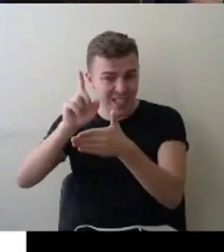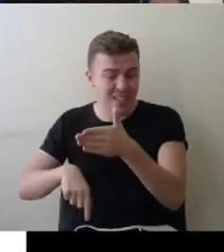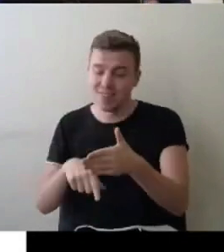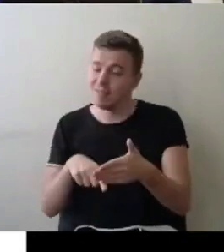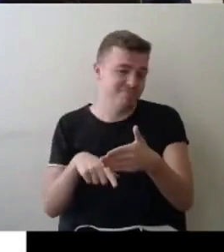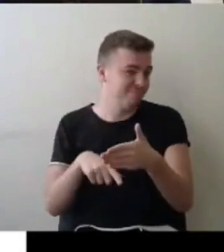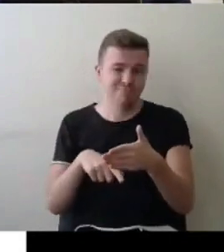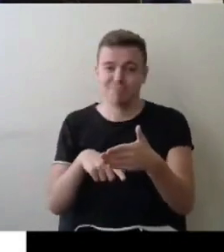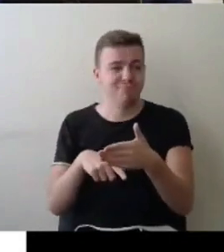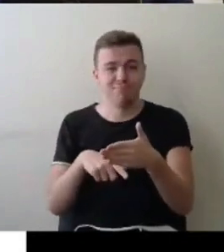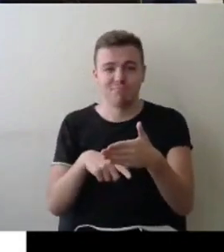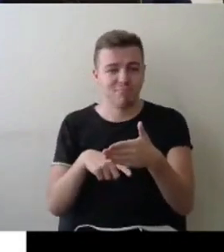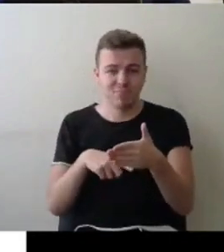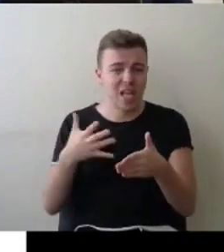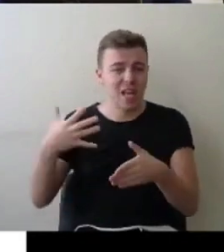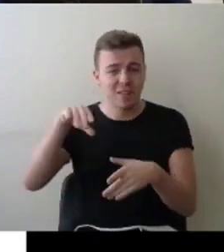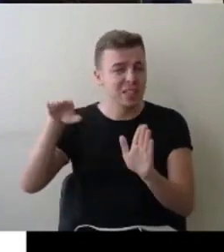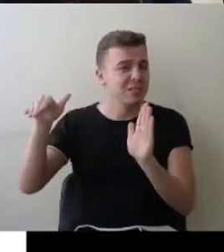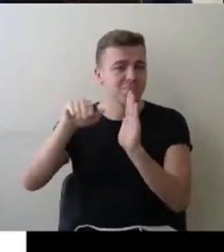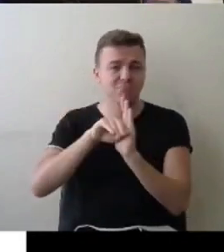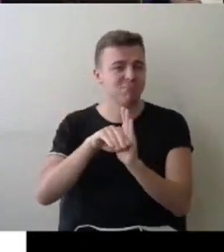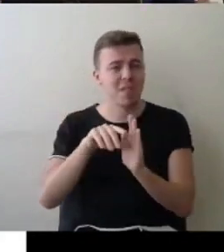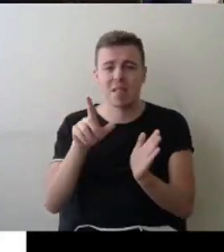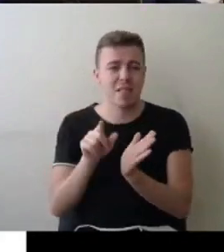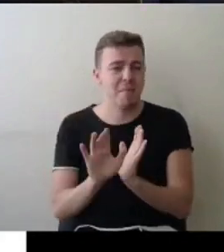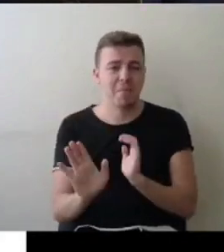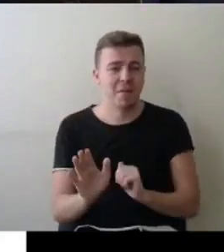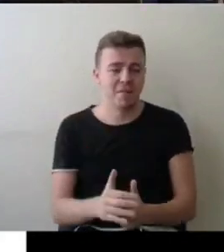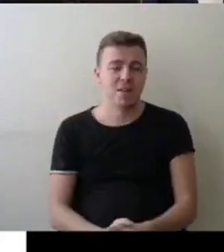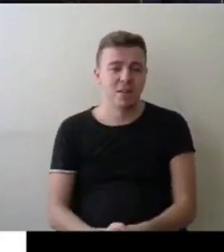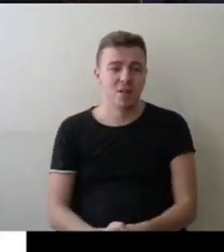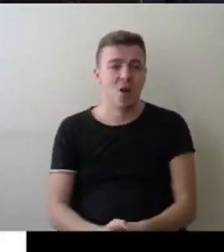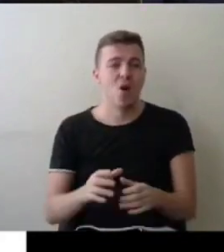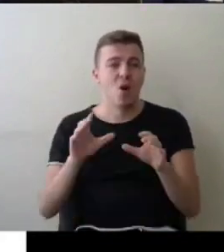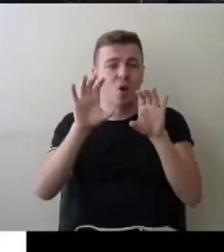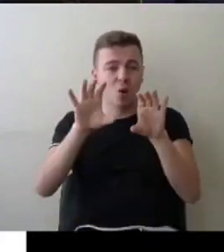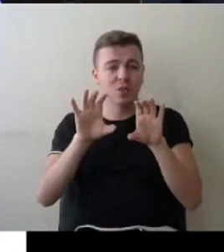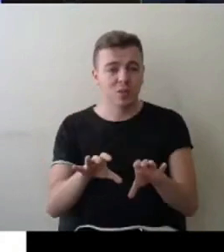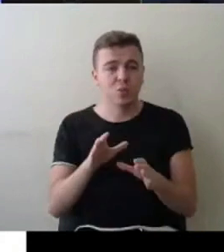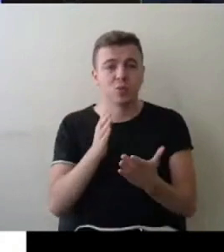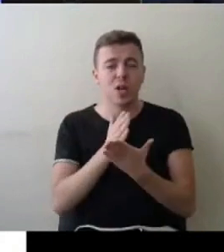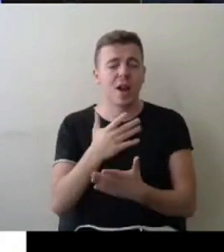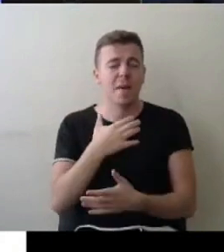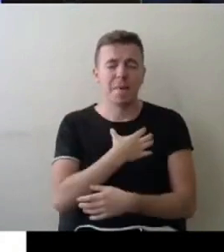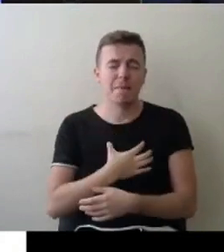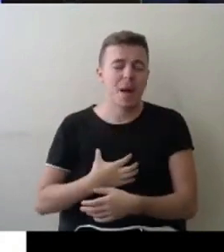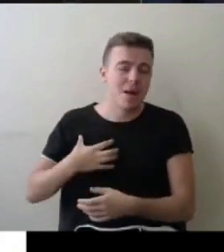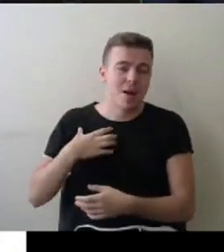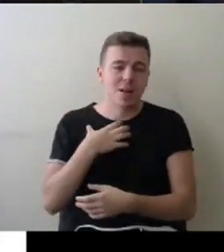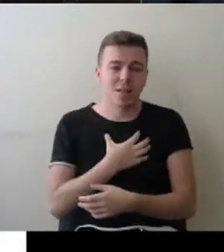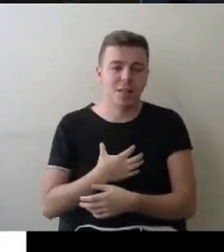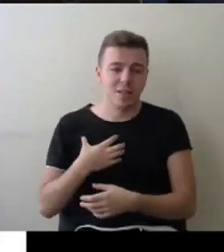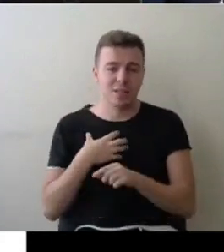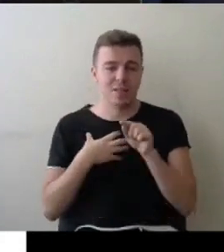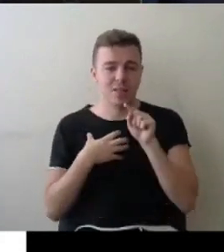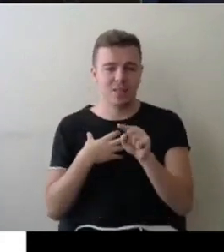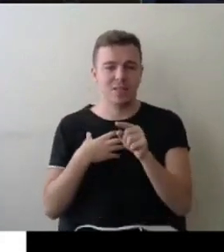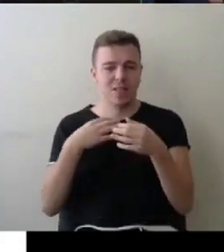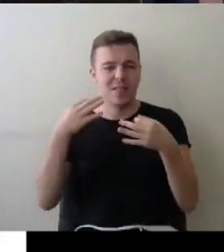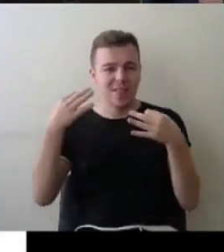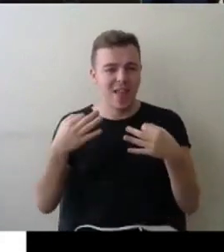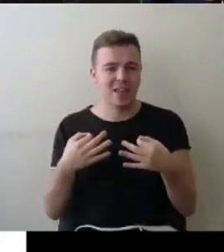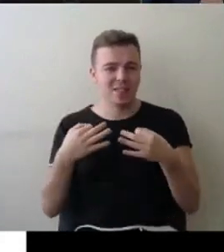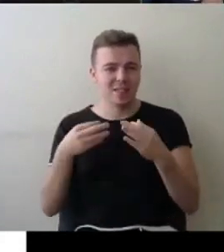gali juo vadovauti ir neprivalo. Konstitucija yra pagrindinis. Teisės, apie